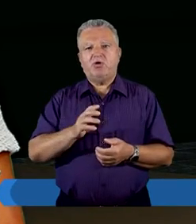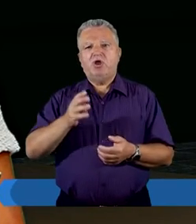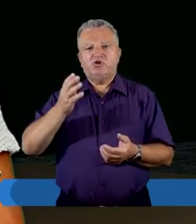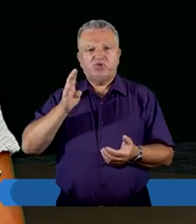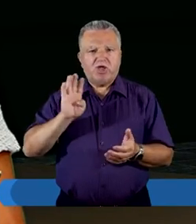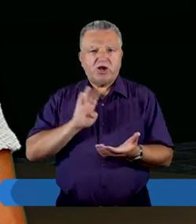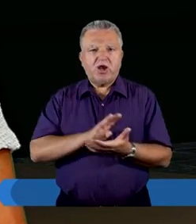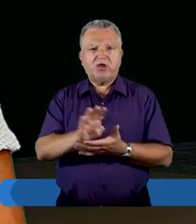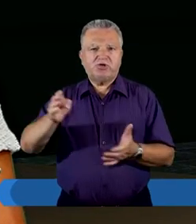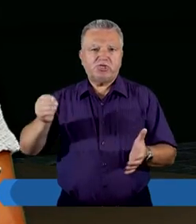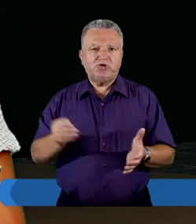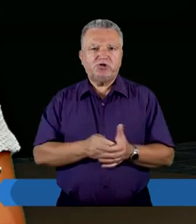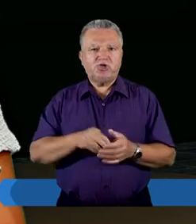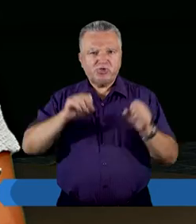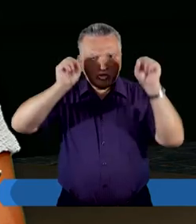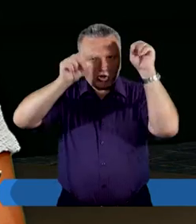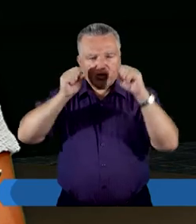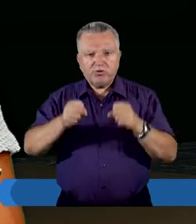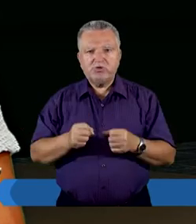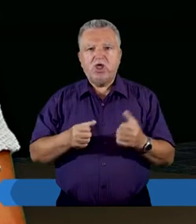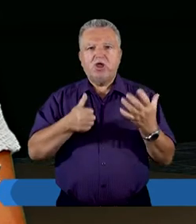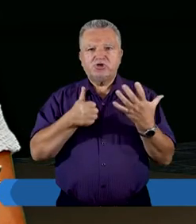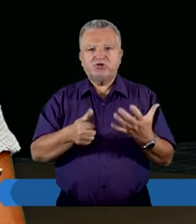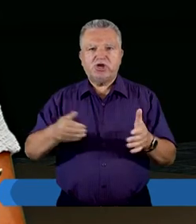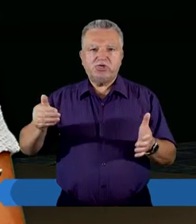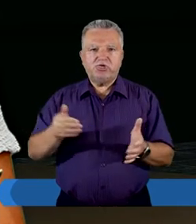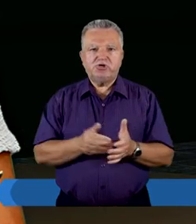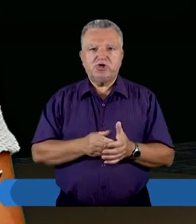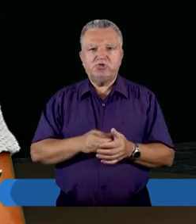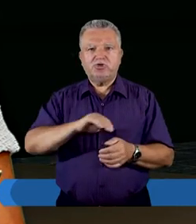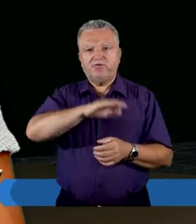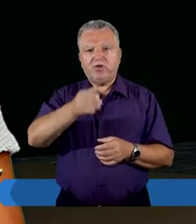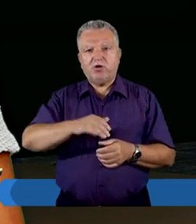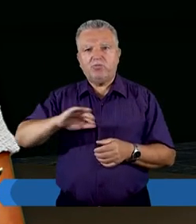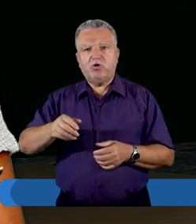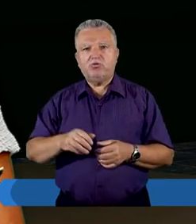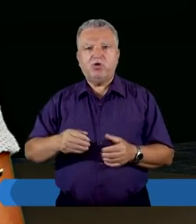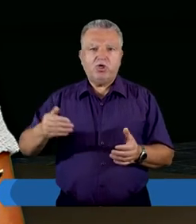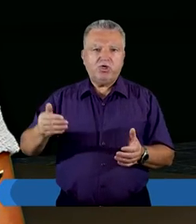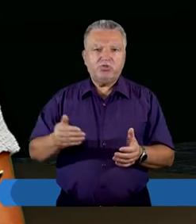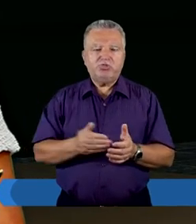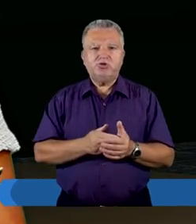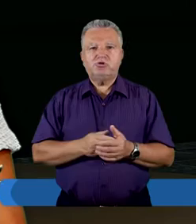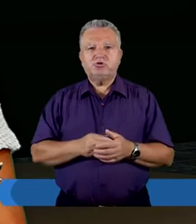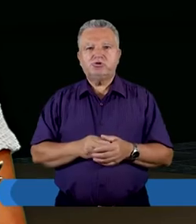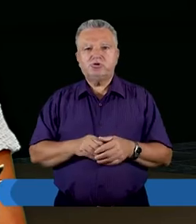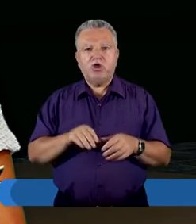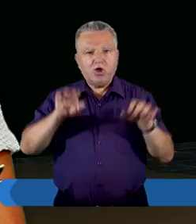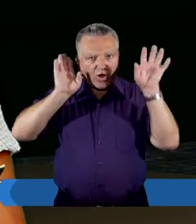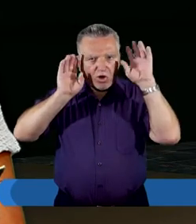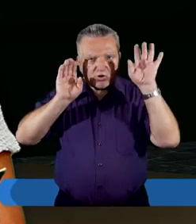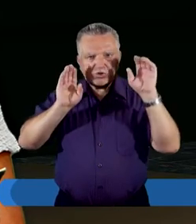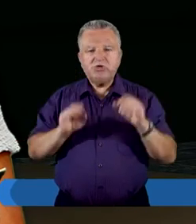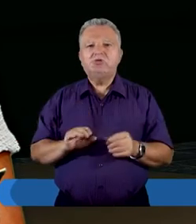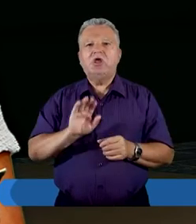tysięcy owiec, 6 tysięcy wielbłądów, 1000 par wołów i 1000 oślic. Miał